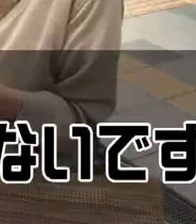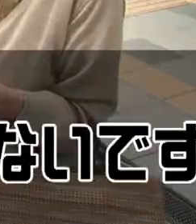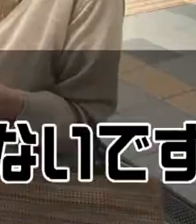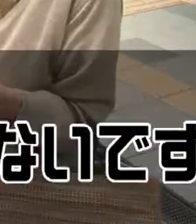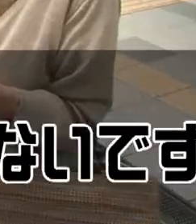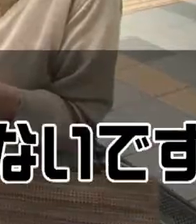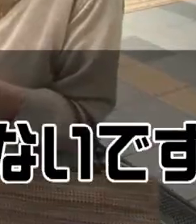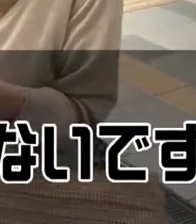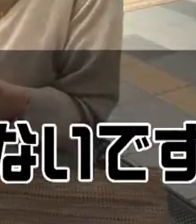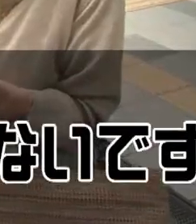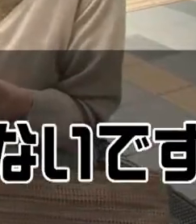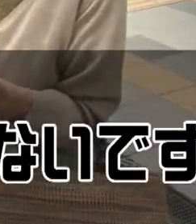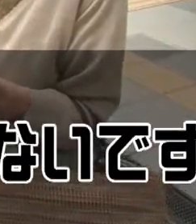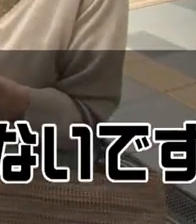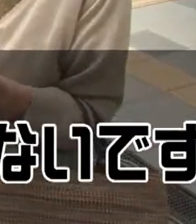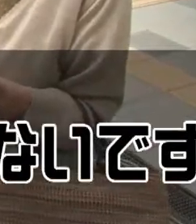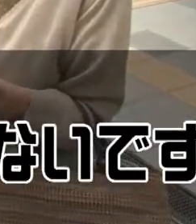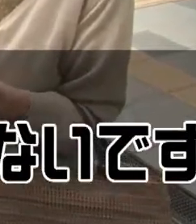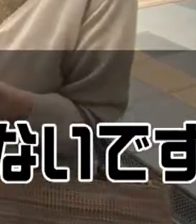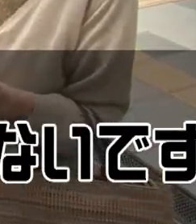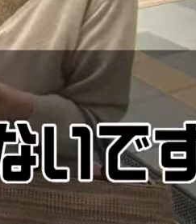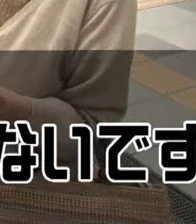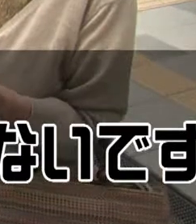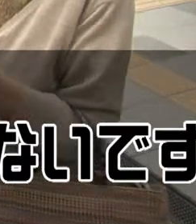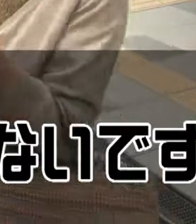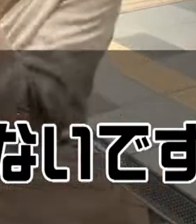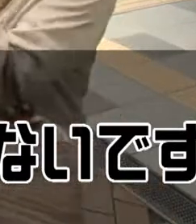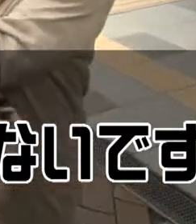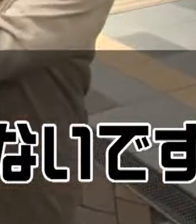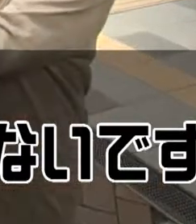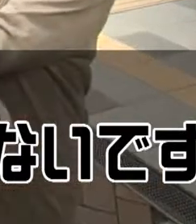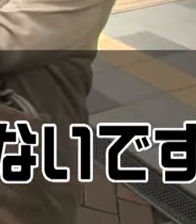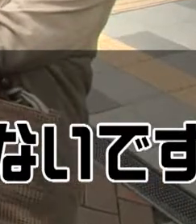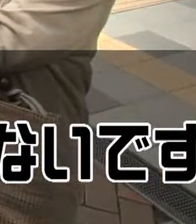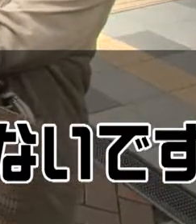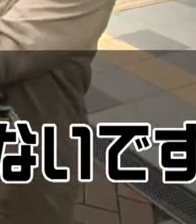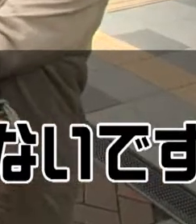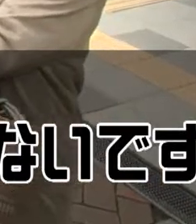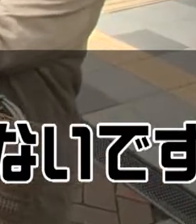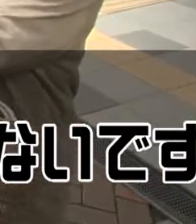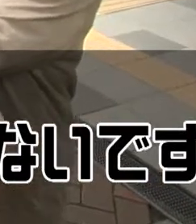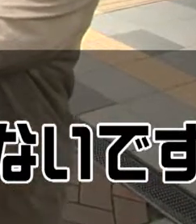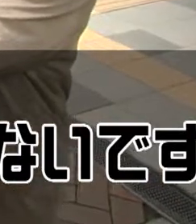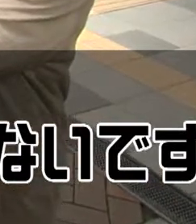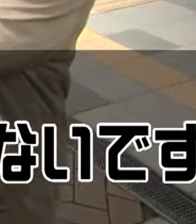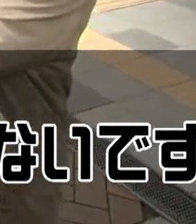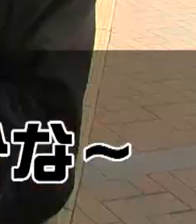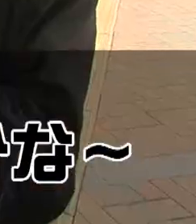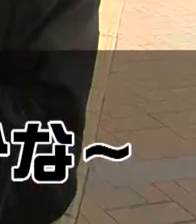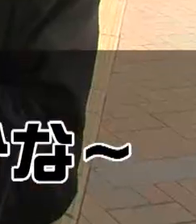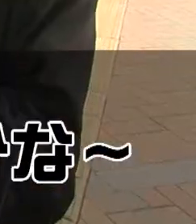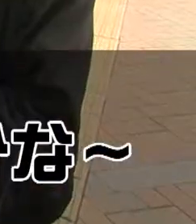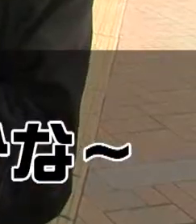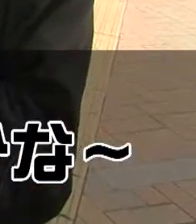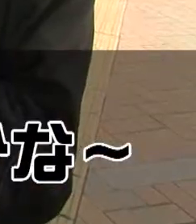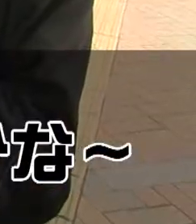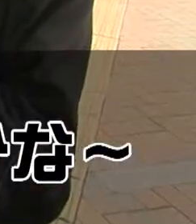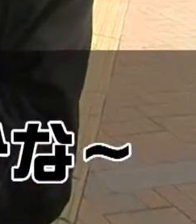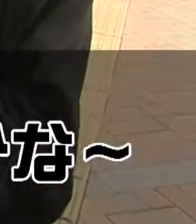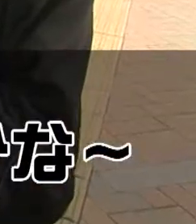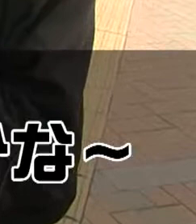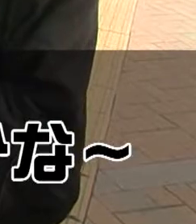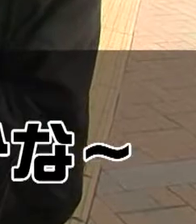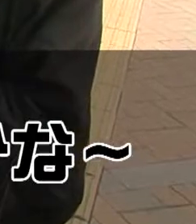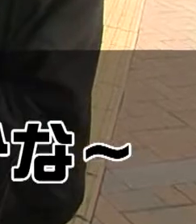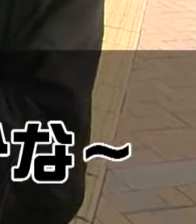かと。 知らない。ちょっと分からないです。 前にできたところご存じないです。 いや今のところじゃ